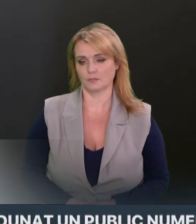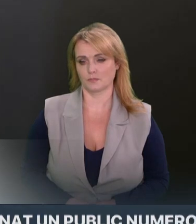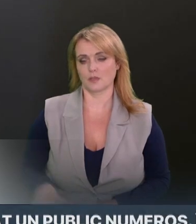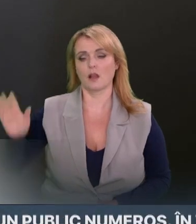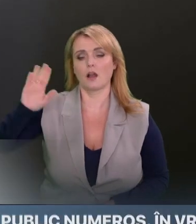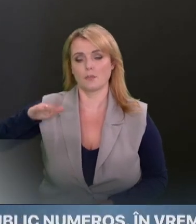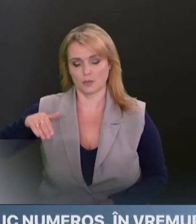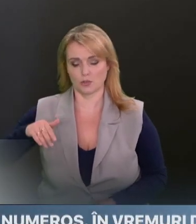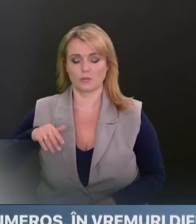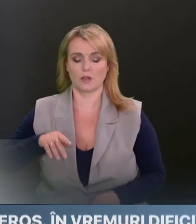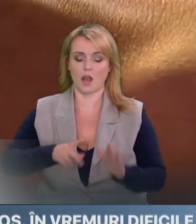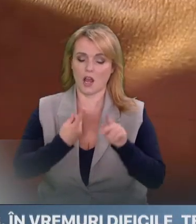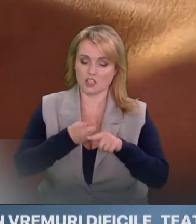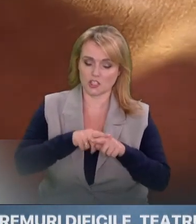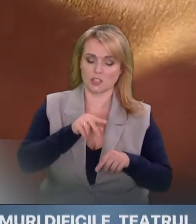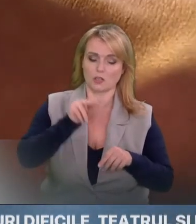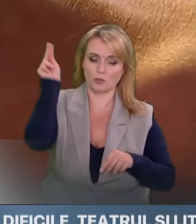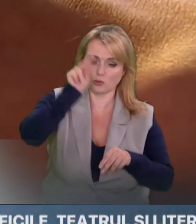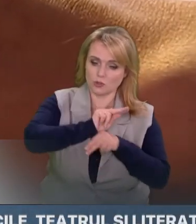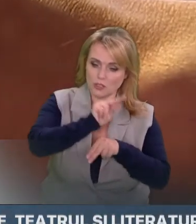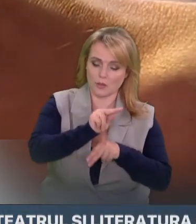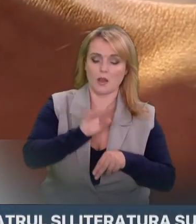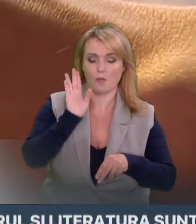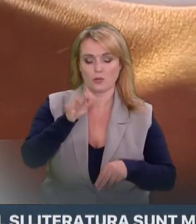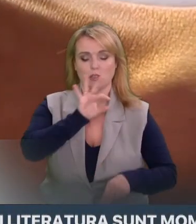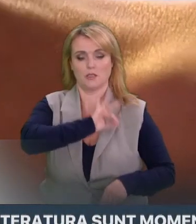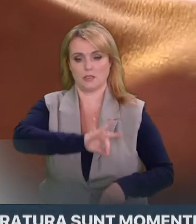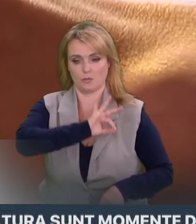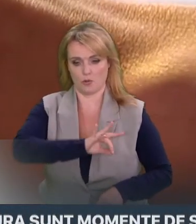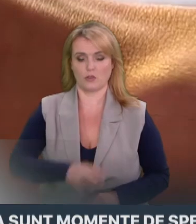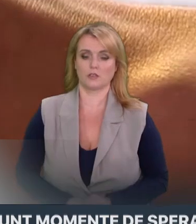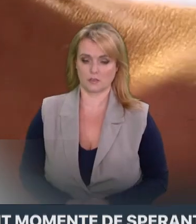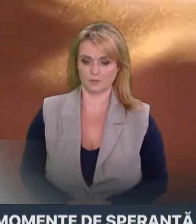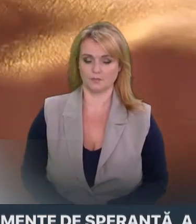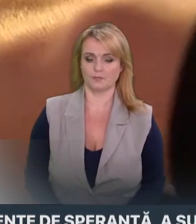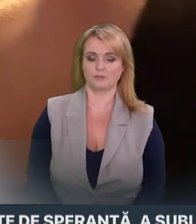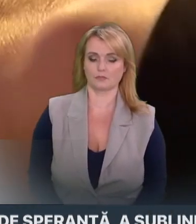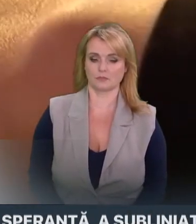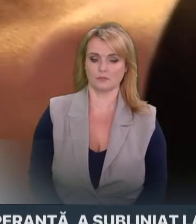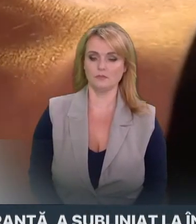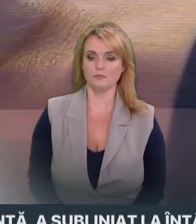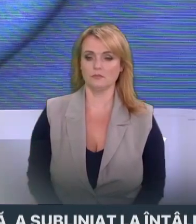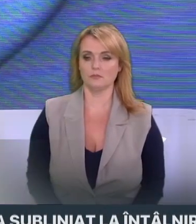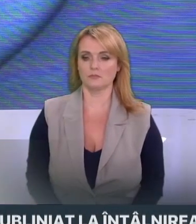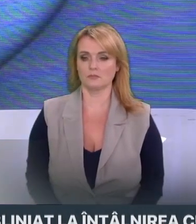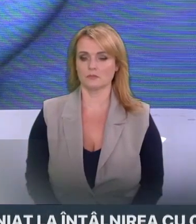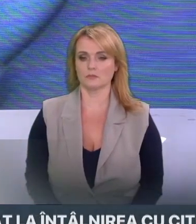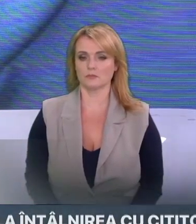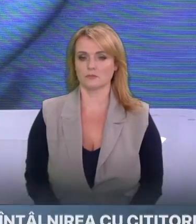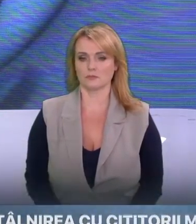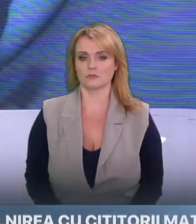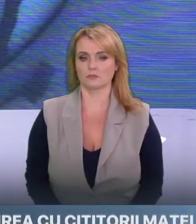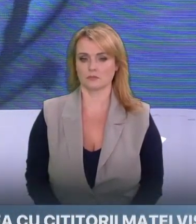implementate pentru instruirea și recalificarea funcționarilor publici, atât din administrația publică locală, cât și din cea centrală. Deci, având un